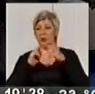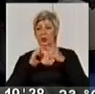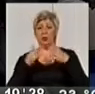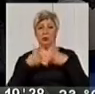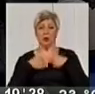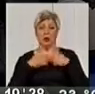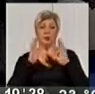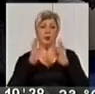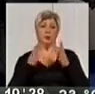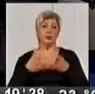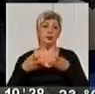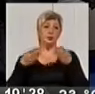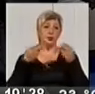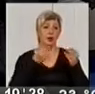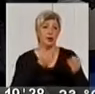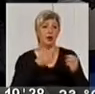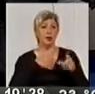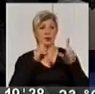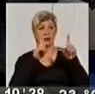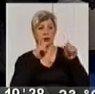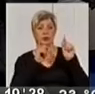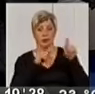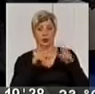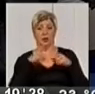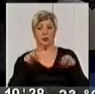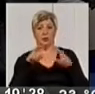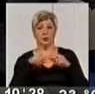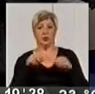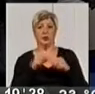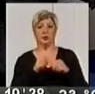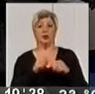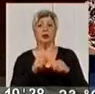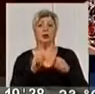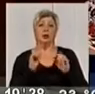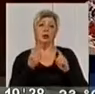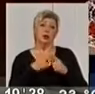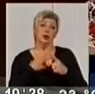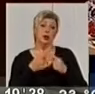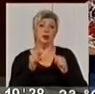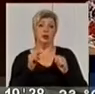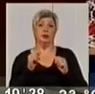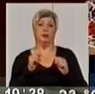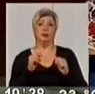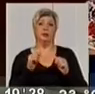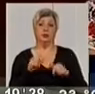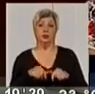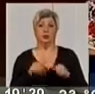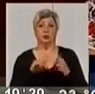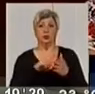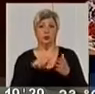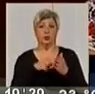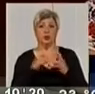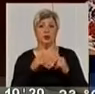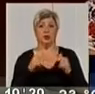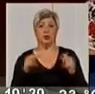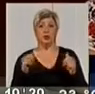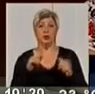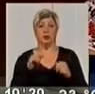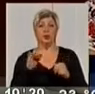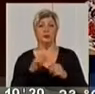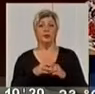впливати, виїжджати і дивитися, що так. І можуть бути так, як в місті Дніпрі, вони ж розірвали там всі договори і так далі, що цим було в минулому